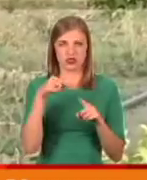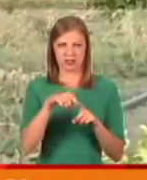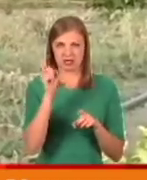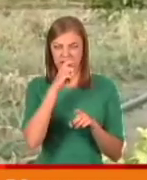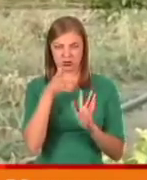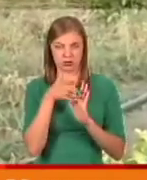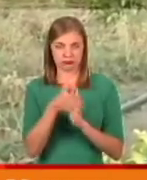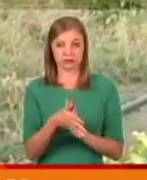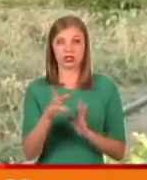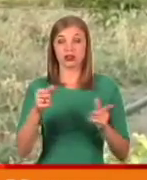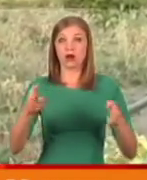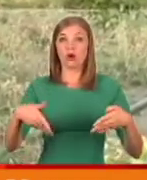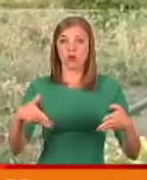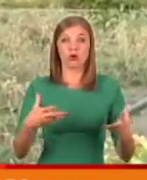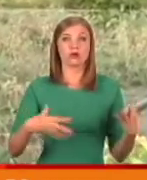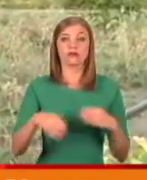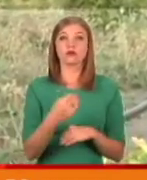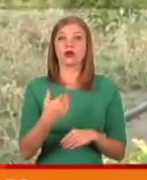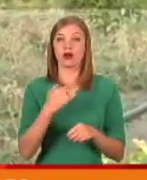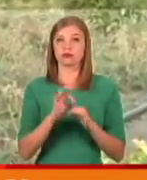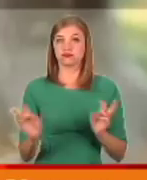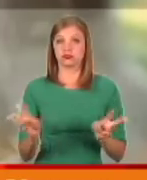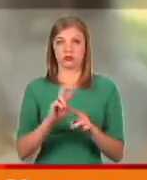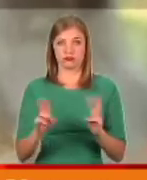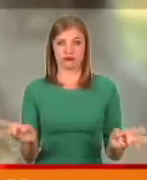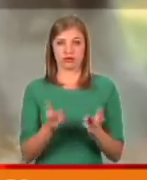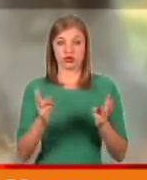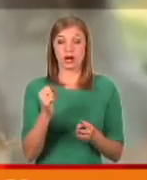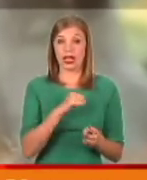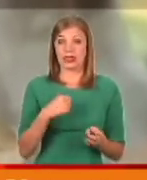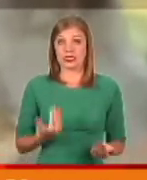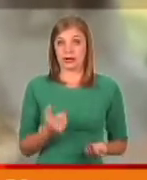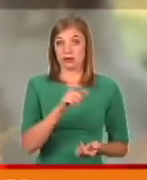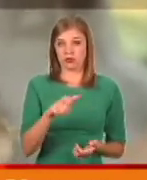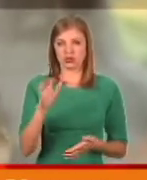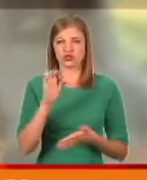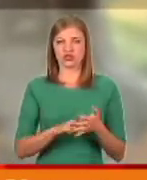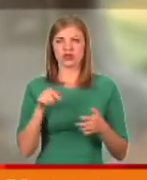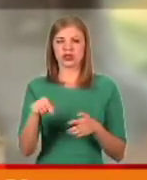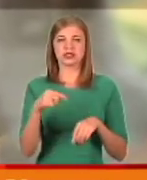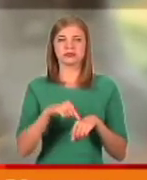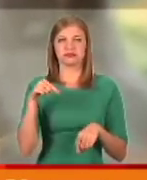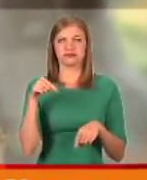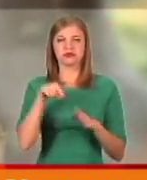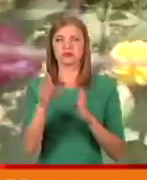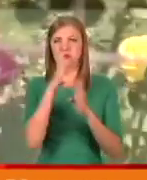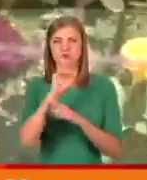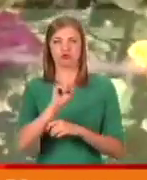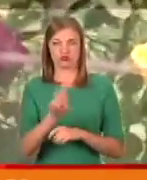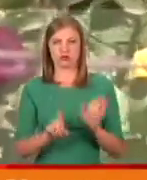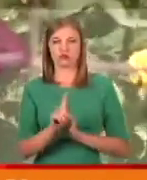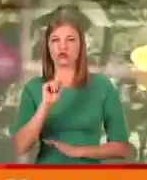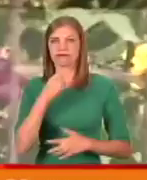кислоте. На городах усе наче випалене пожежею, а самі мешканці через концентрацію невідомих речовин в повітрі